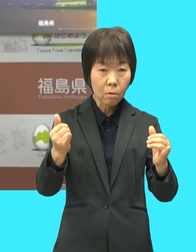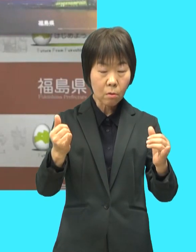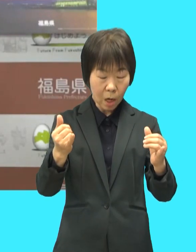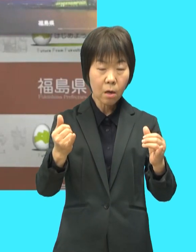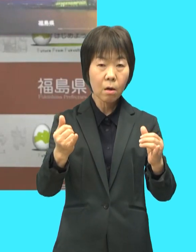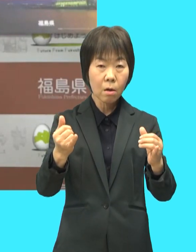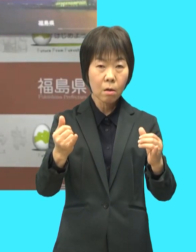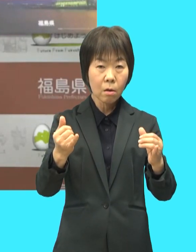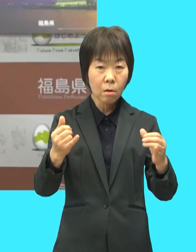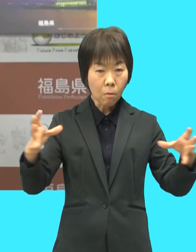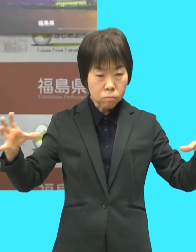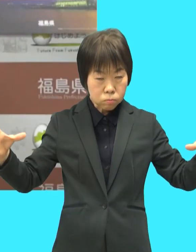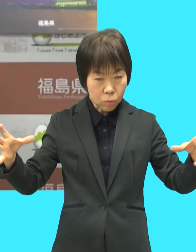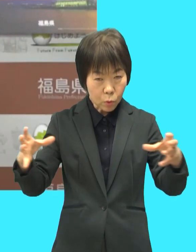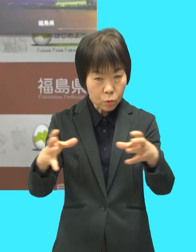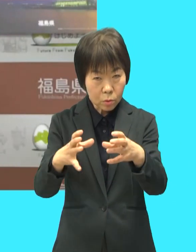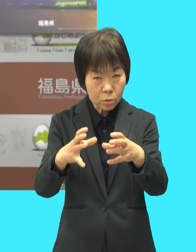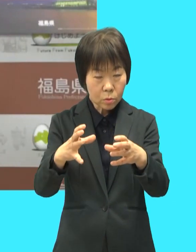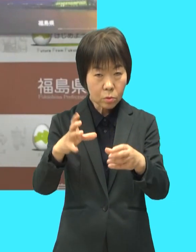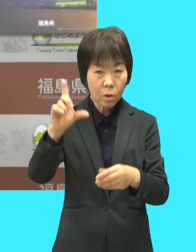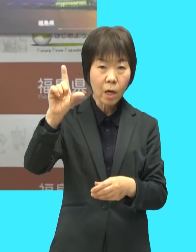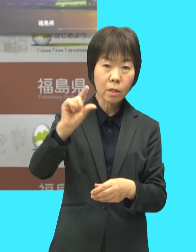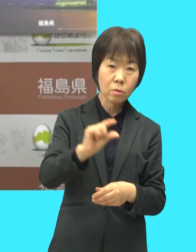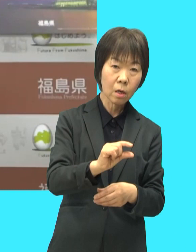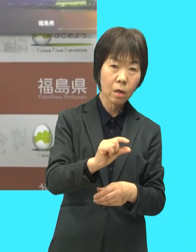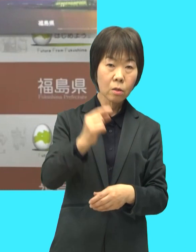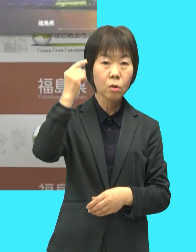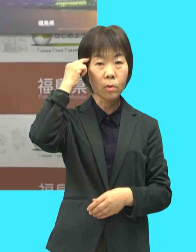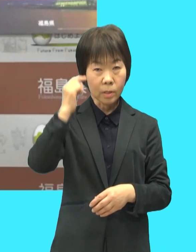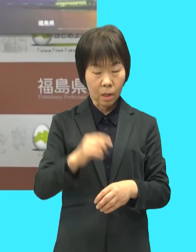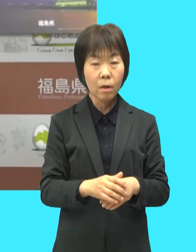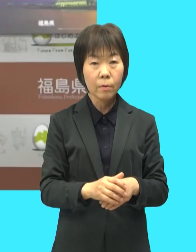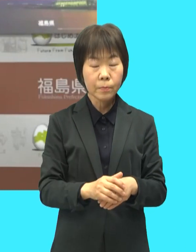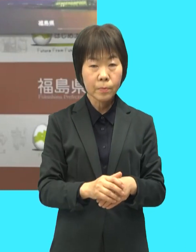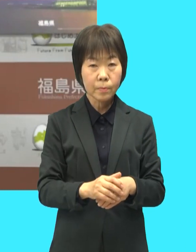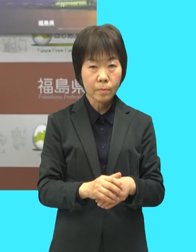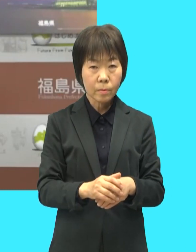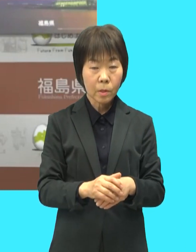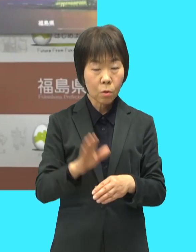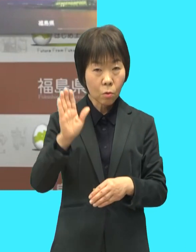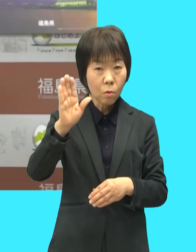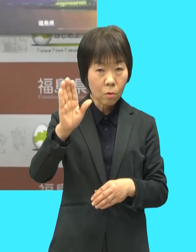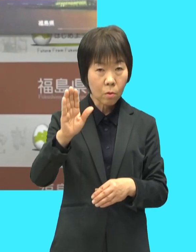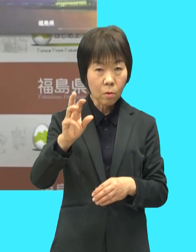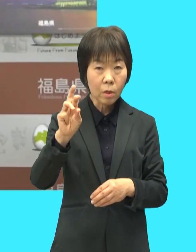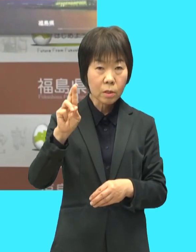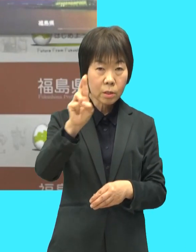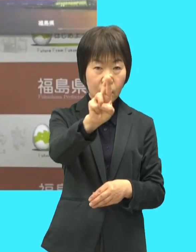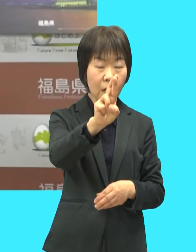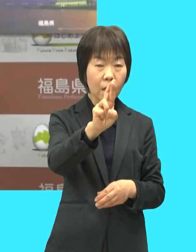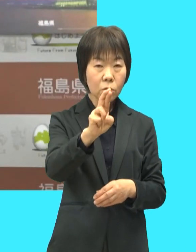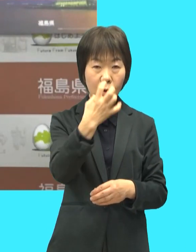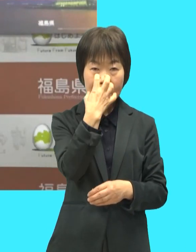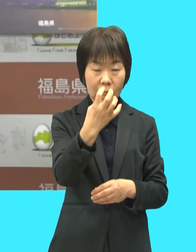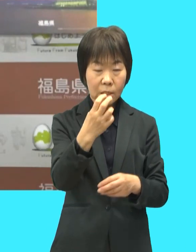の集客というんですかね、それが落ちているなというのが実感でありました。今後例えば JR の新幹線の